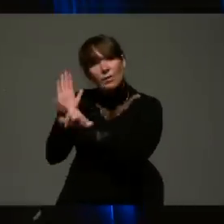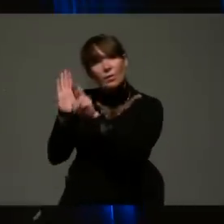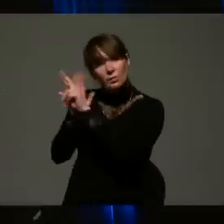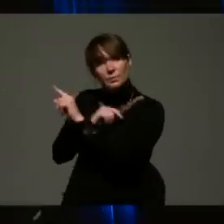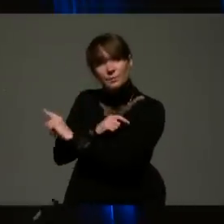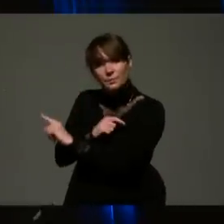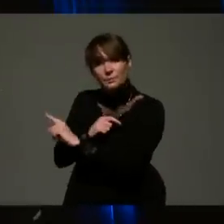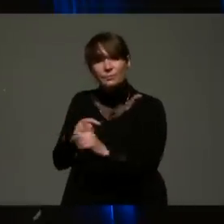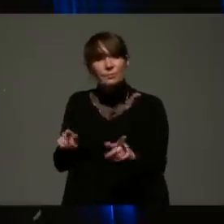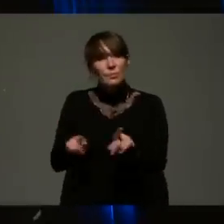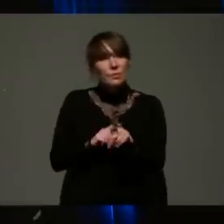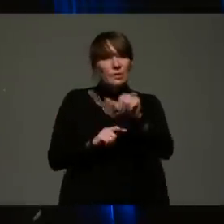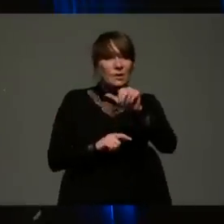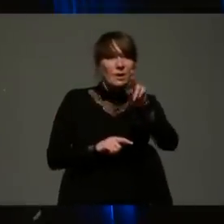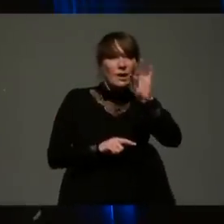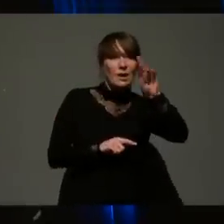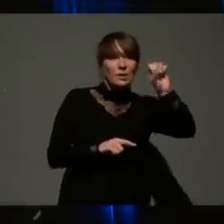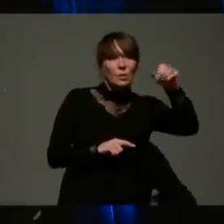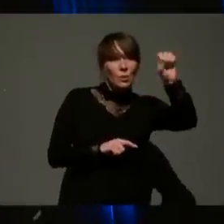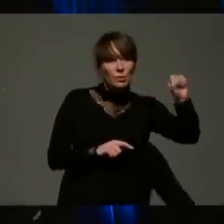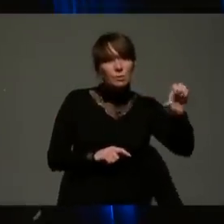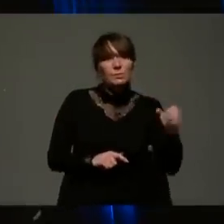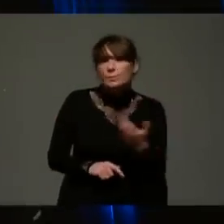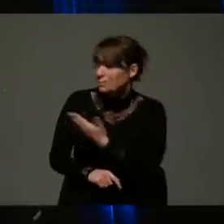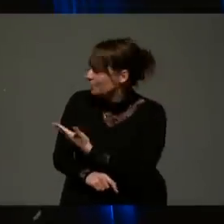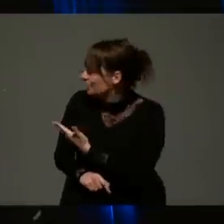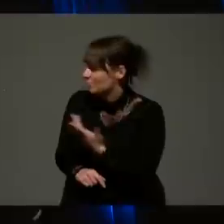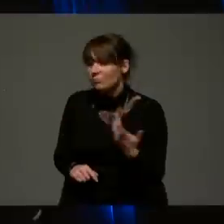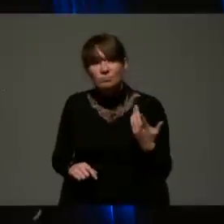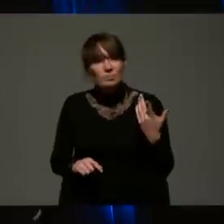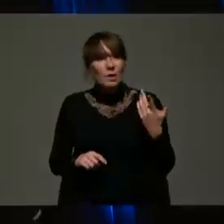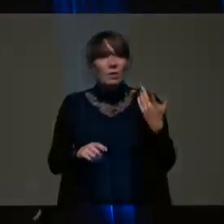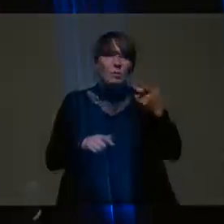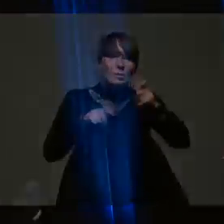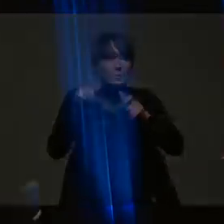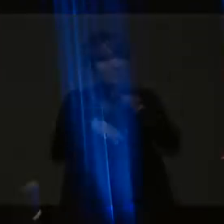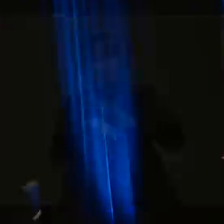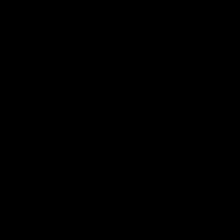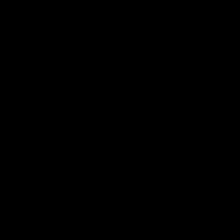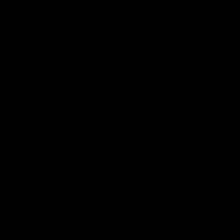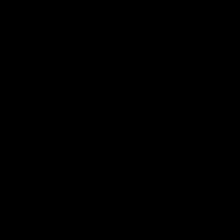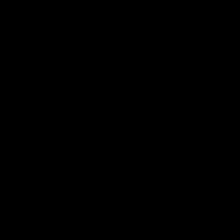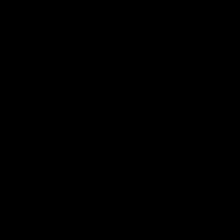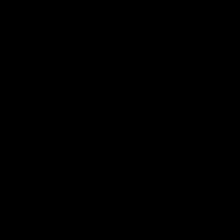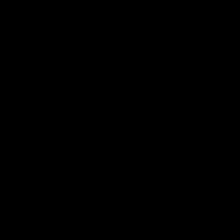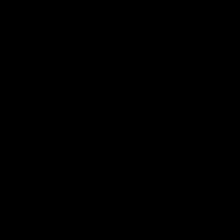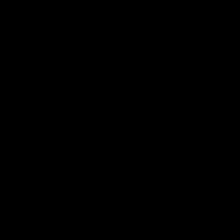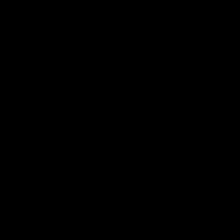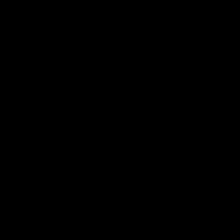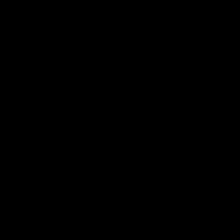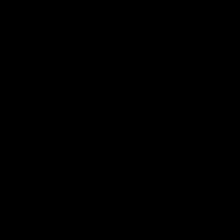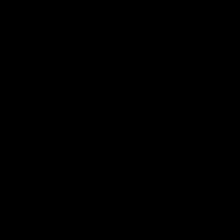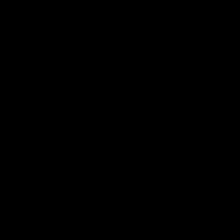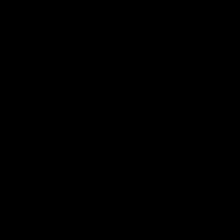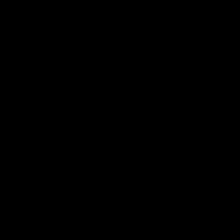c'est vrai aussi pour l'arthrose. Je ne suis pas en train de vous dire que les arthrosiques doivent faire des activités physiques intenses et n'importe